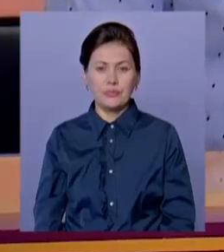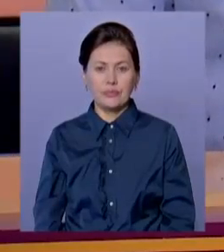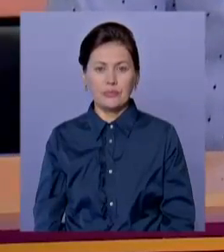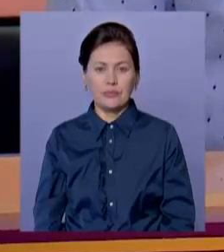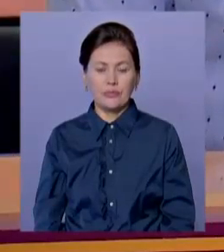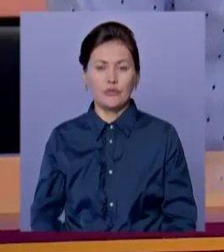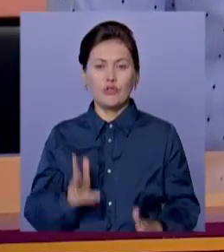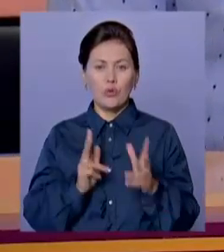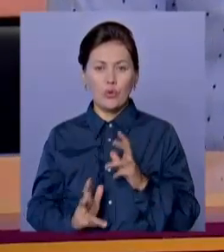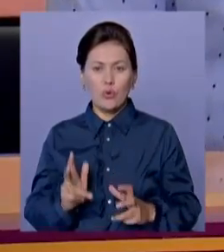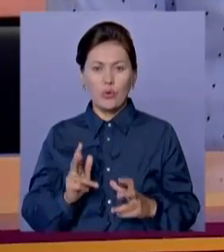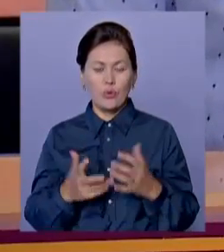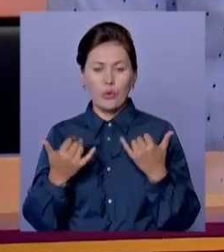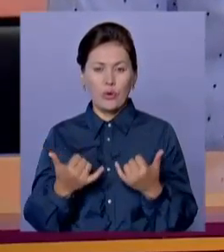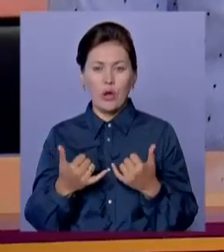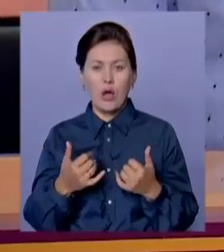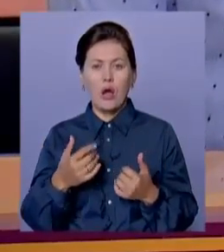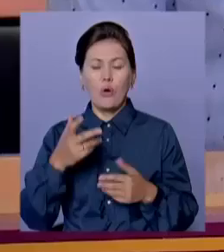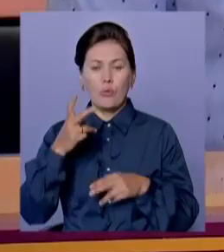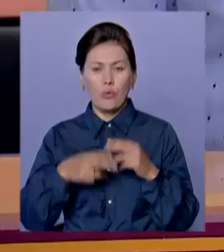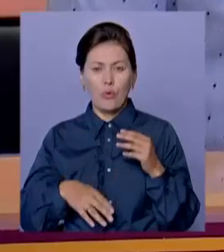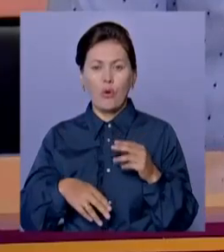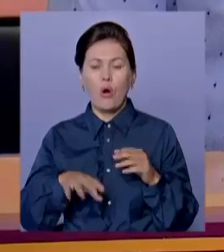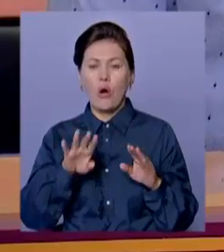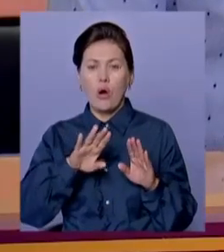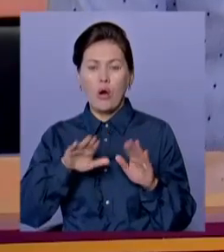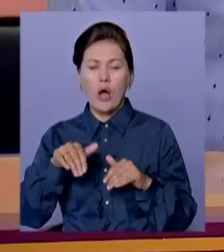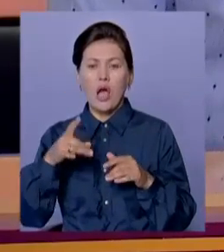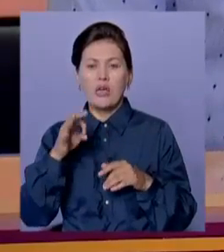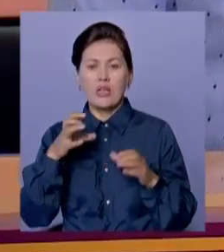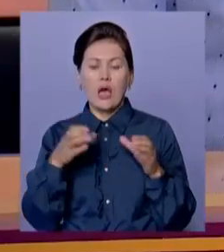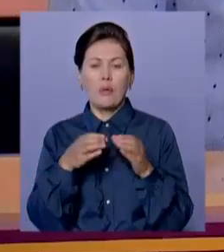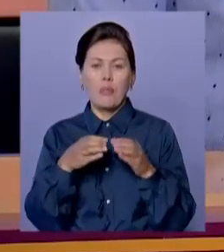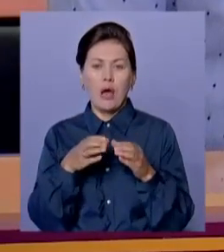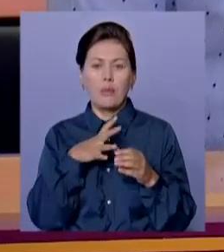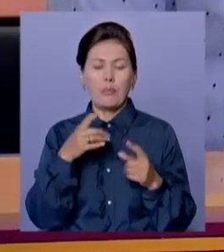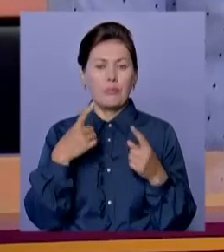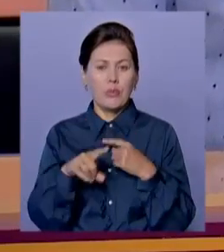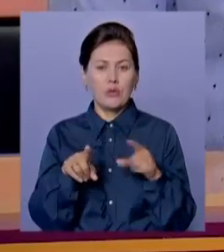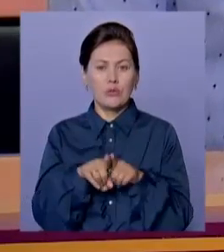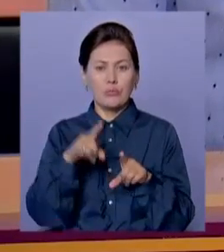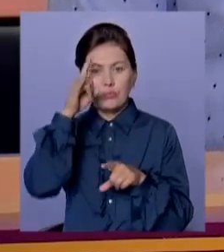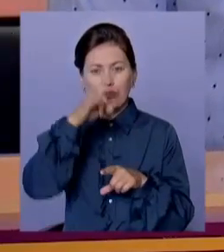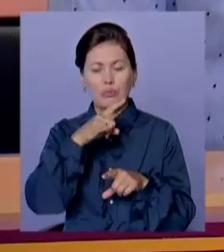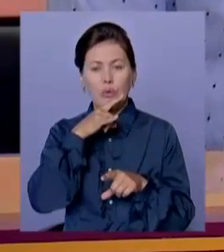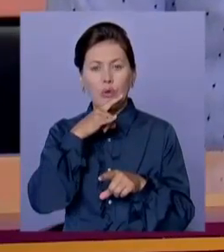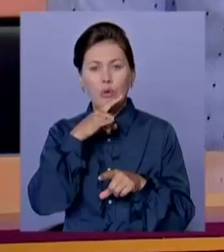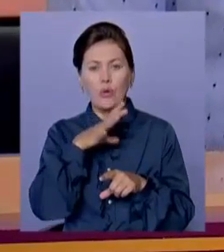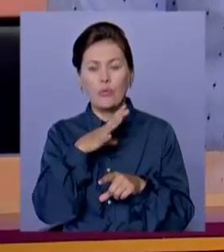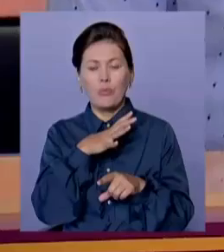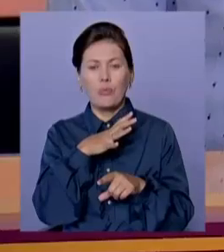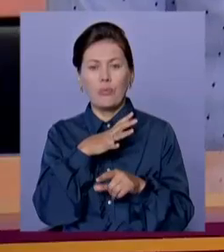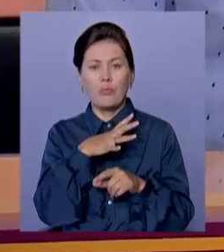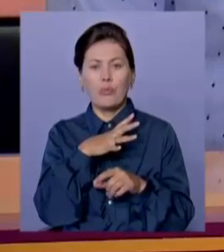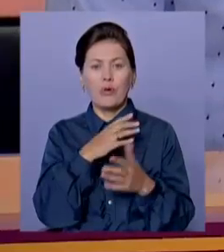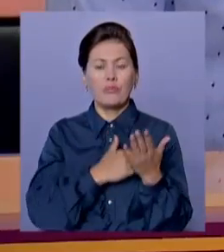Әрине, студент деген айырылған соң, сол Қайрат командасында басқа да Қазақстанды